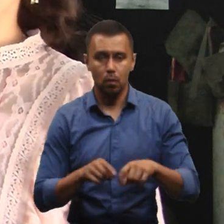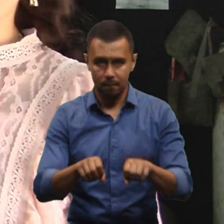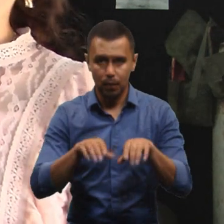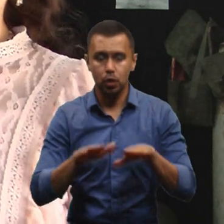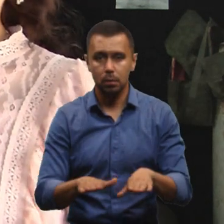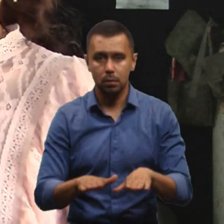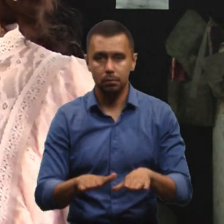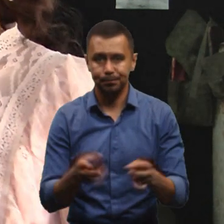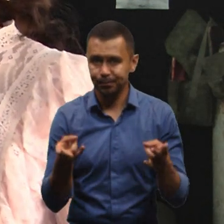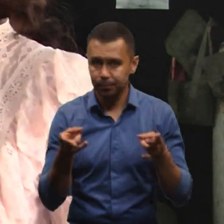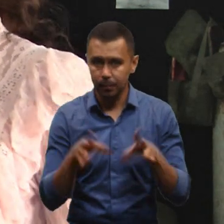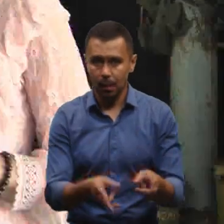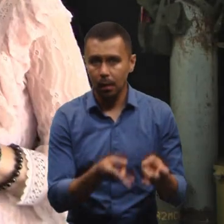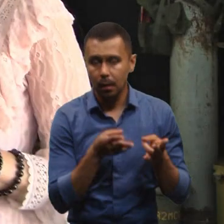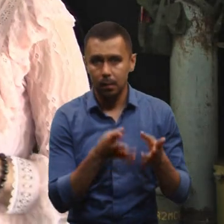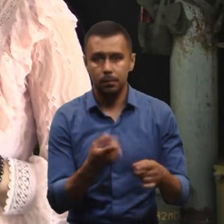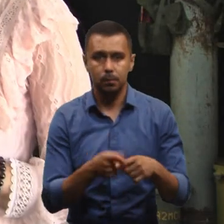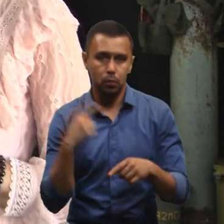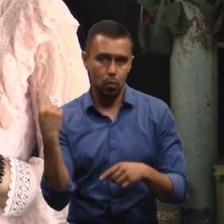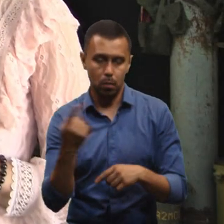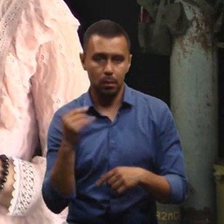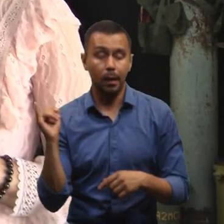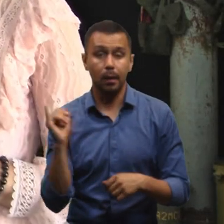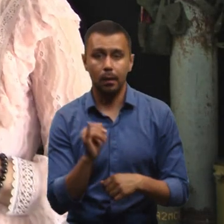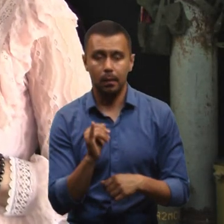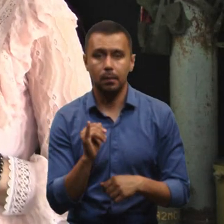вирішили покинути цю область і